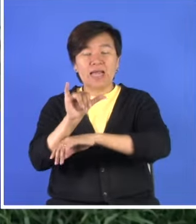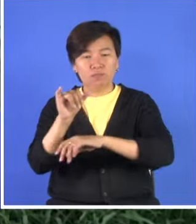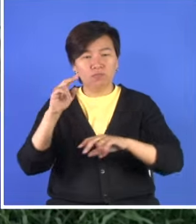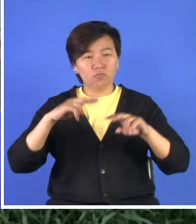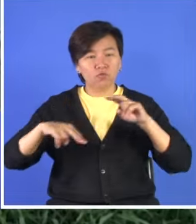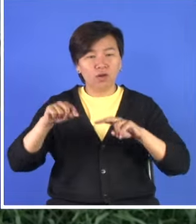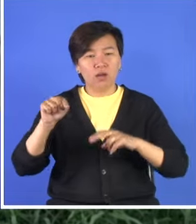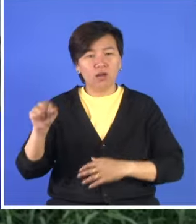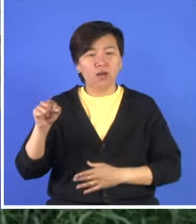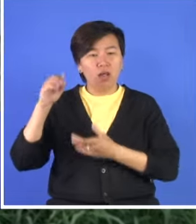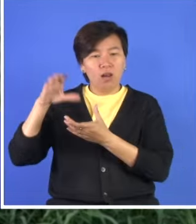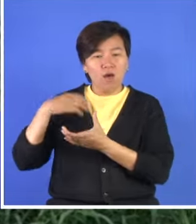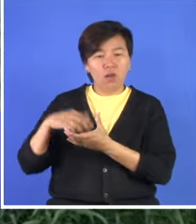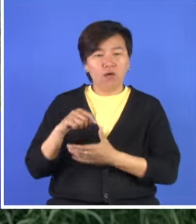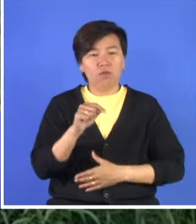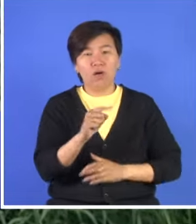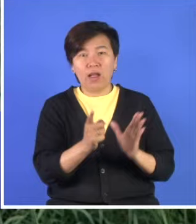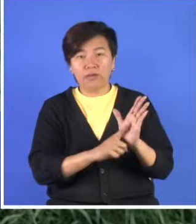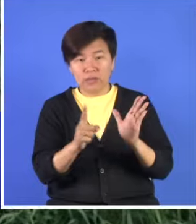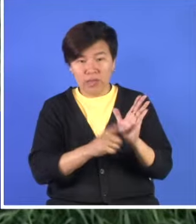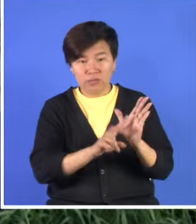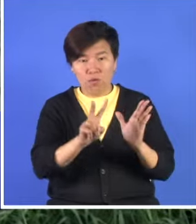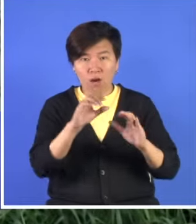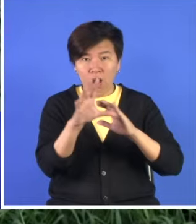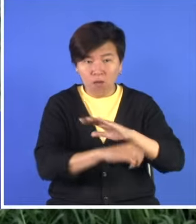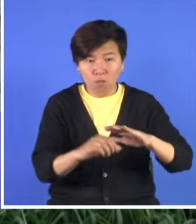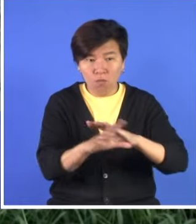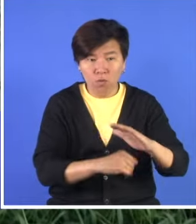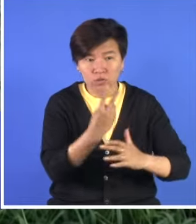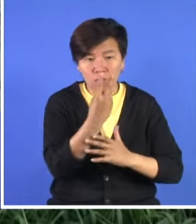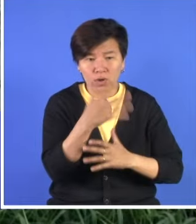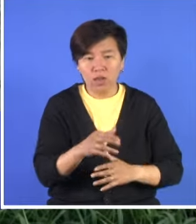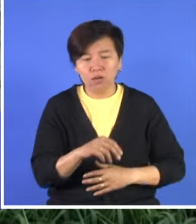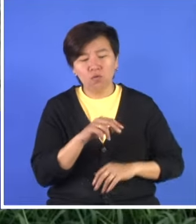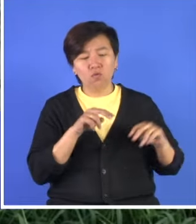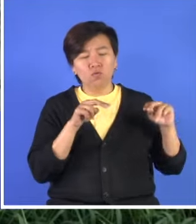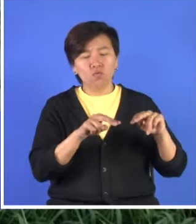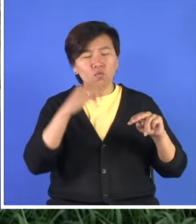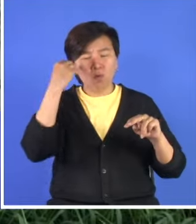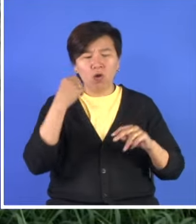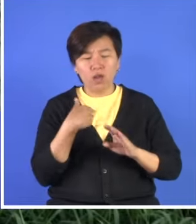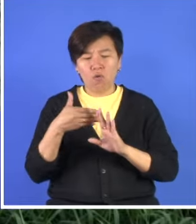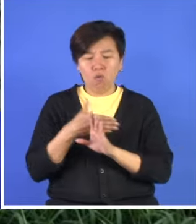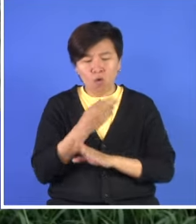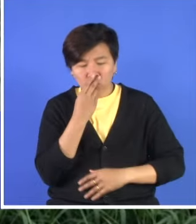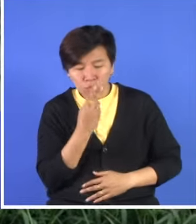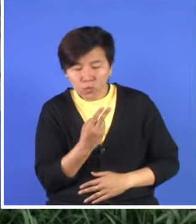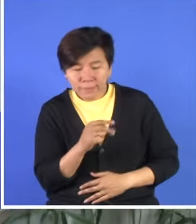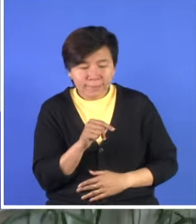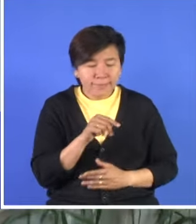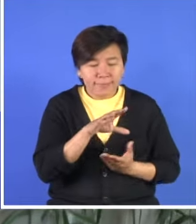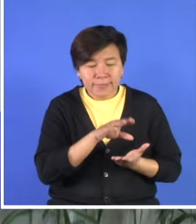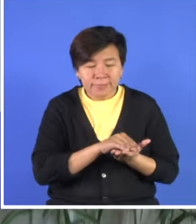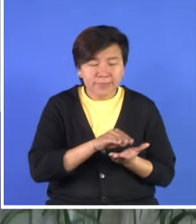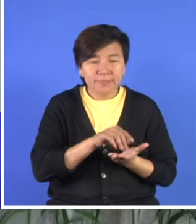หตุการณ์เนี่ยมันอยู่ตรงนี้เนี่ย2 ครั้งแล้วที่เขายกไปแบบนี้คนร้ายคงจะมาดูลาดเหลาอะค่ะแล้วก็เห็นว่าเอ๊ปลอด